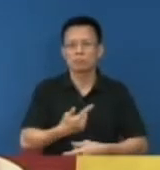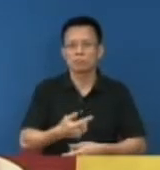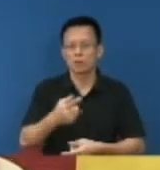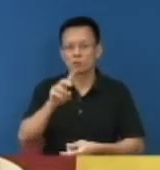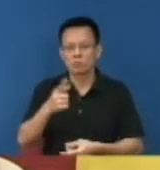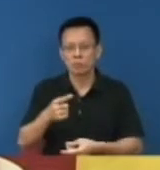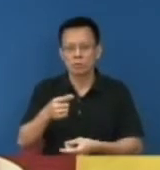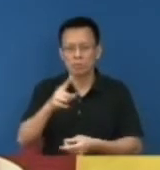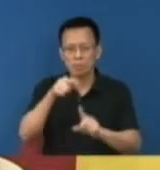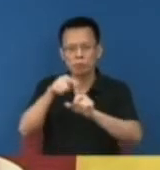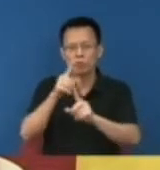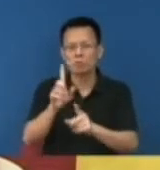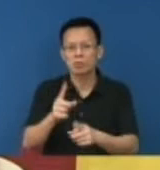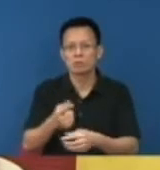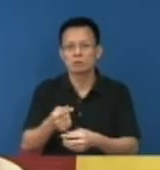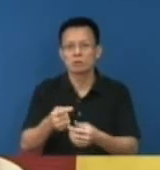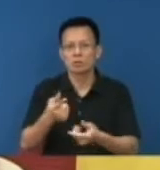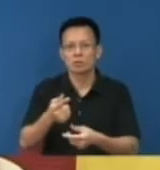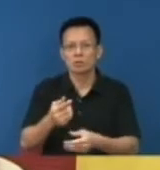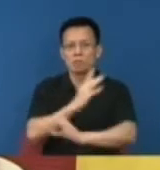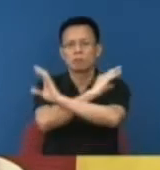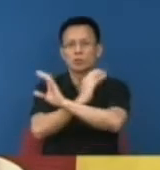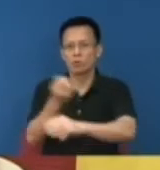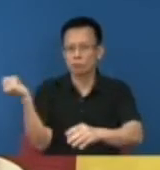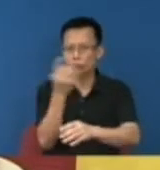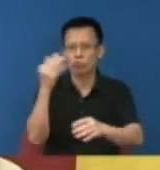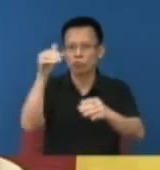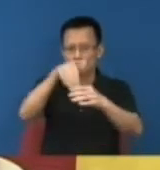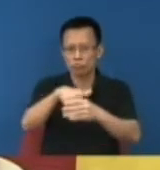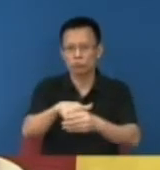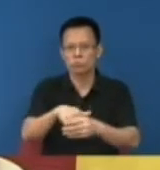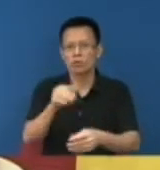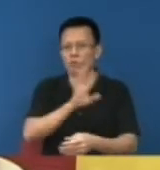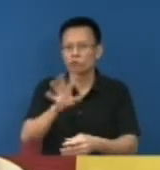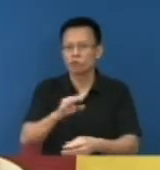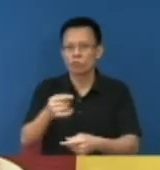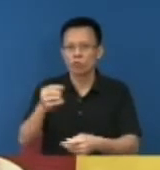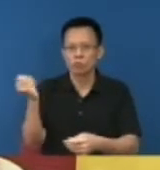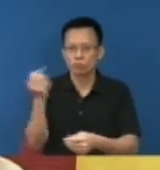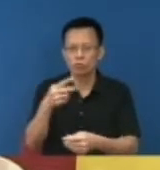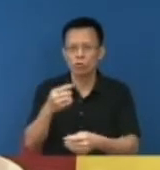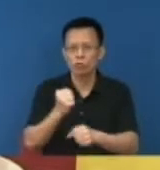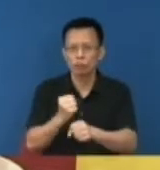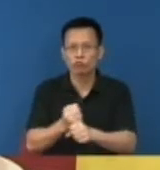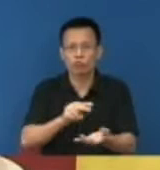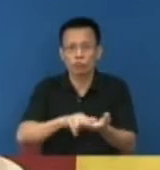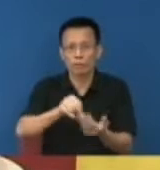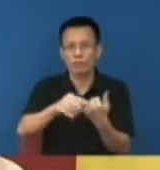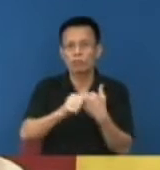目的都好，如果你首先就是不能再選回去做立法會議員，你不會做了吧這樣。咁當然政